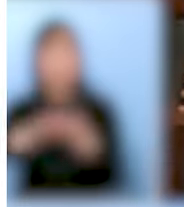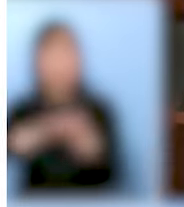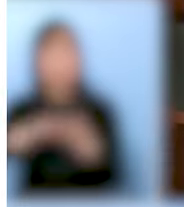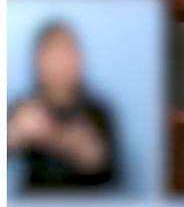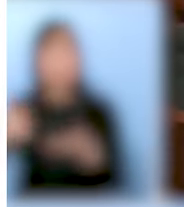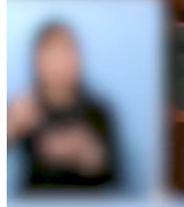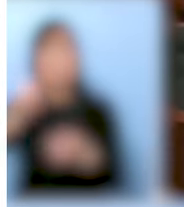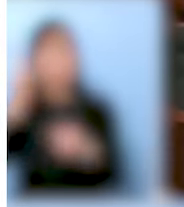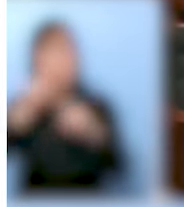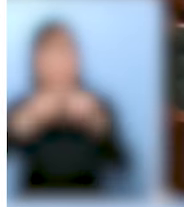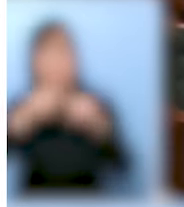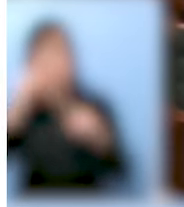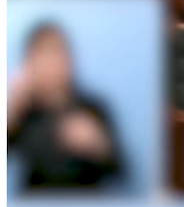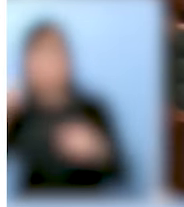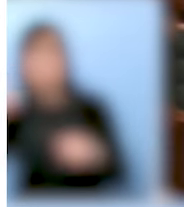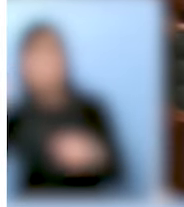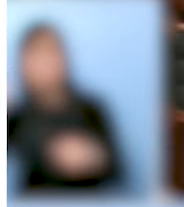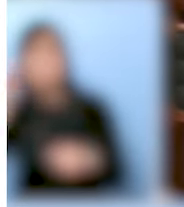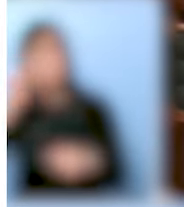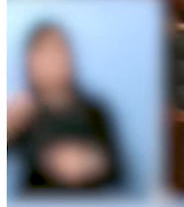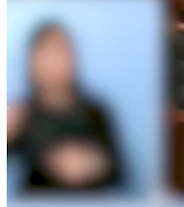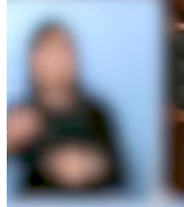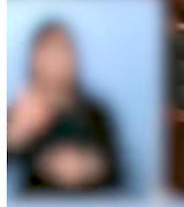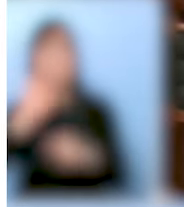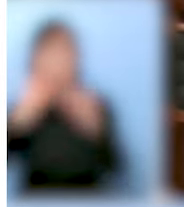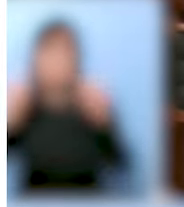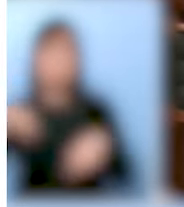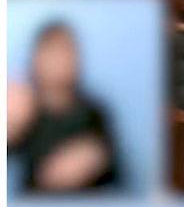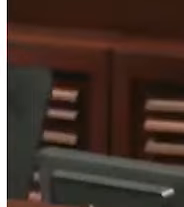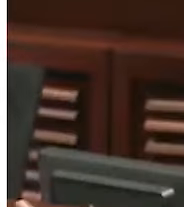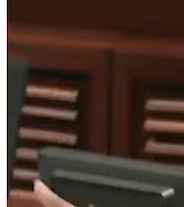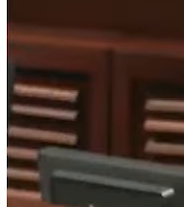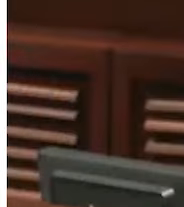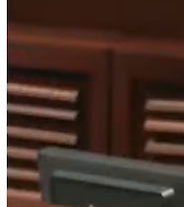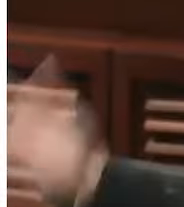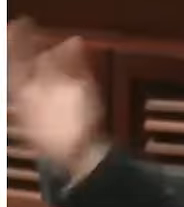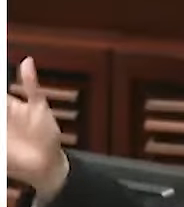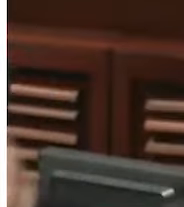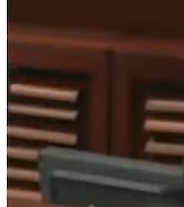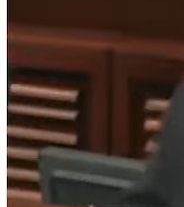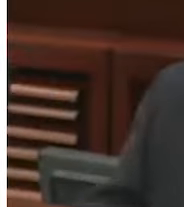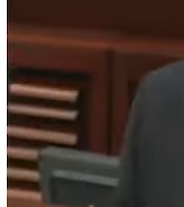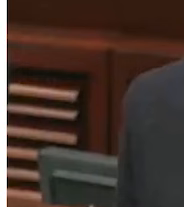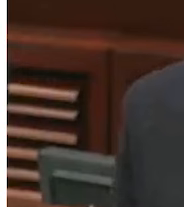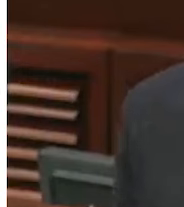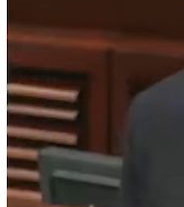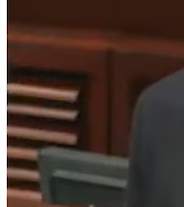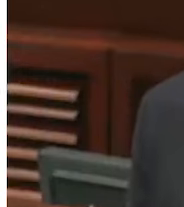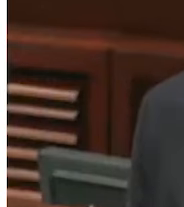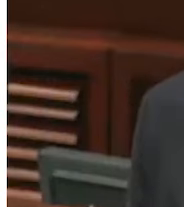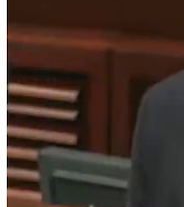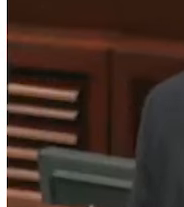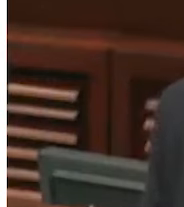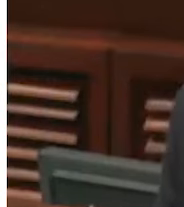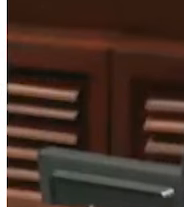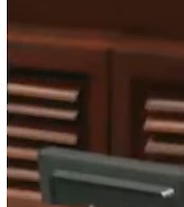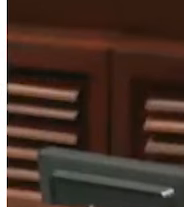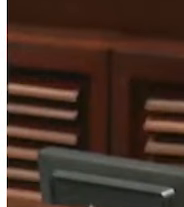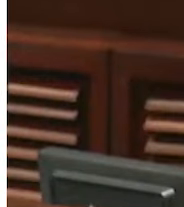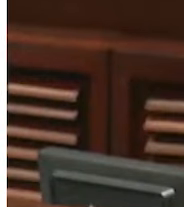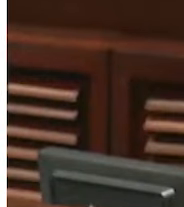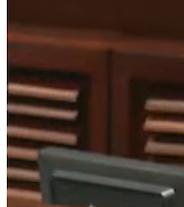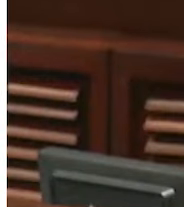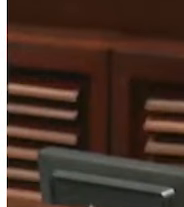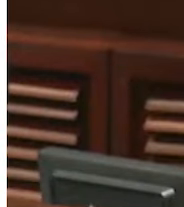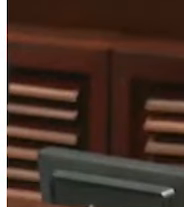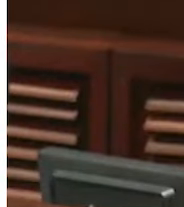乘多個0.5都覺得冇問題而唔跟進咧？多謝主席。啱啱所講嘅易拉罐罐頭刀嘅事件，其實應該係要作